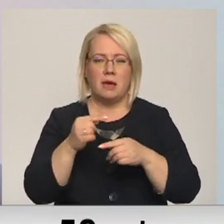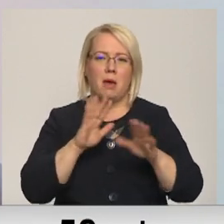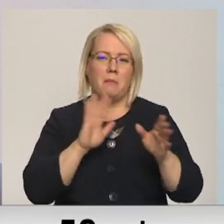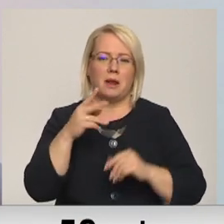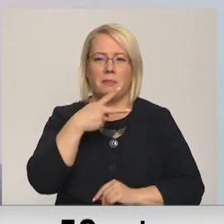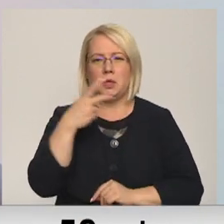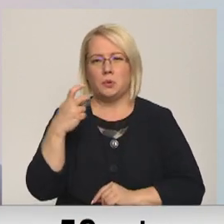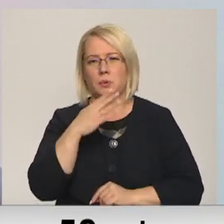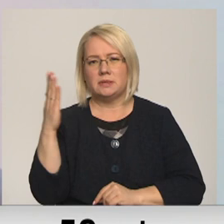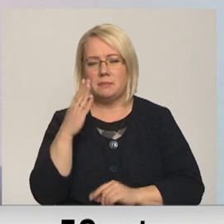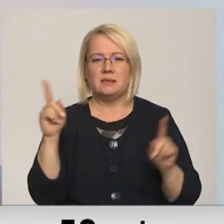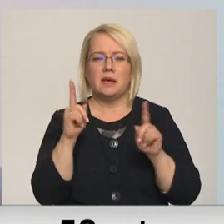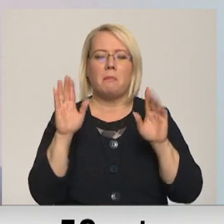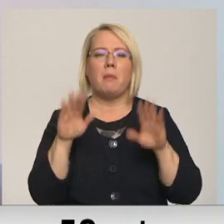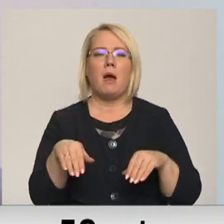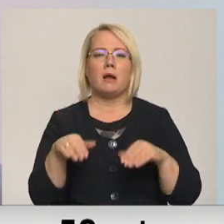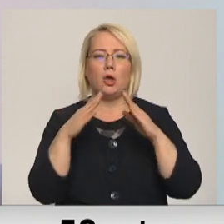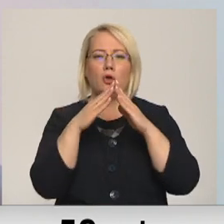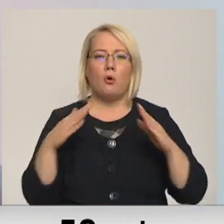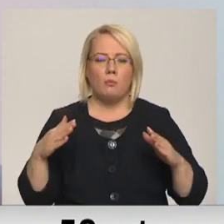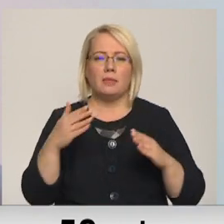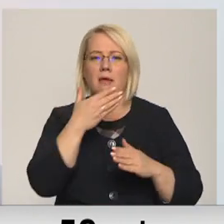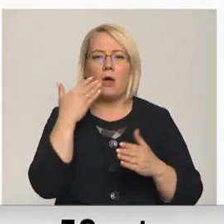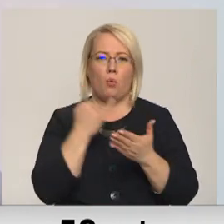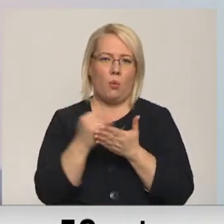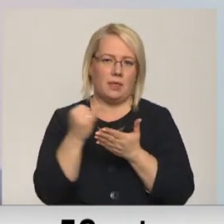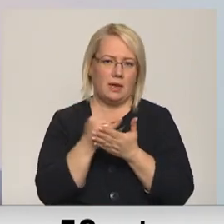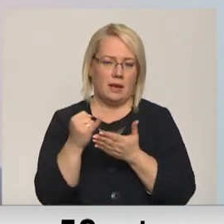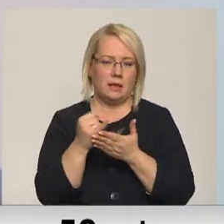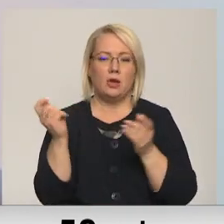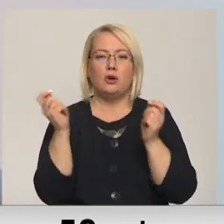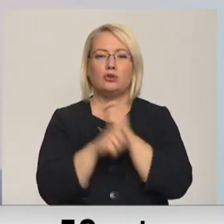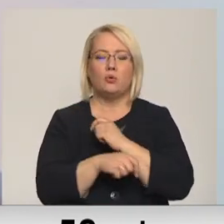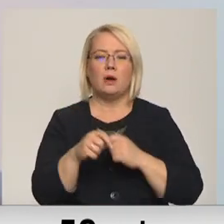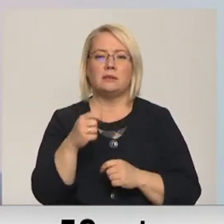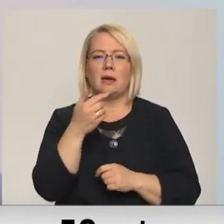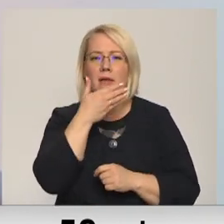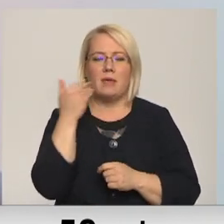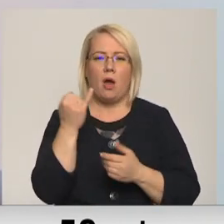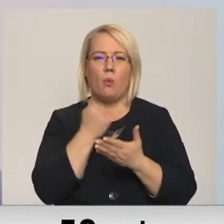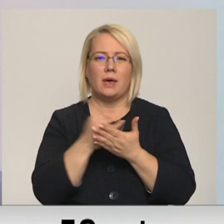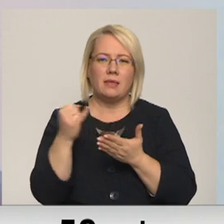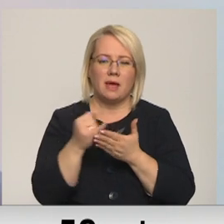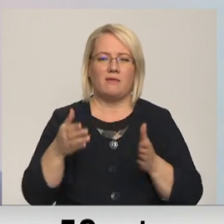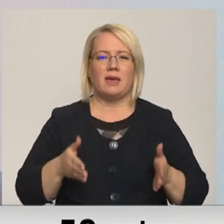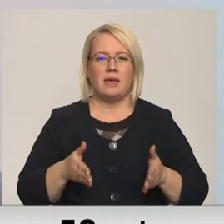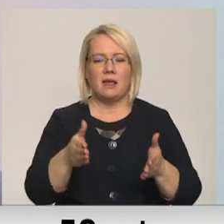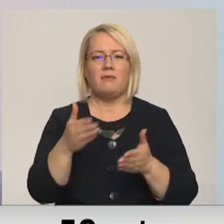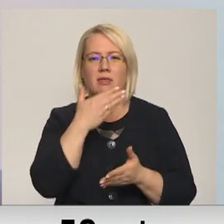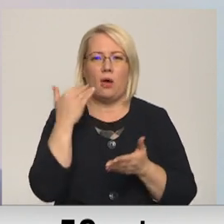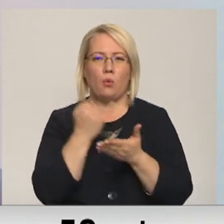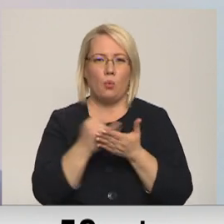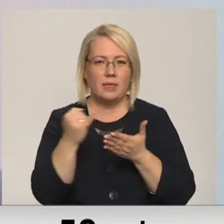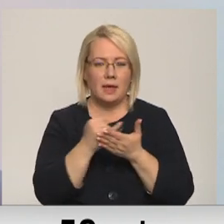200 ir tieši par jumtu nenotīrīšanu. Sots par ietkas vai jumtu nenotīrīšanu